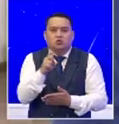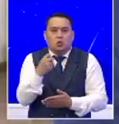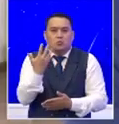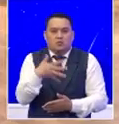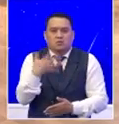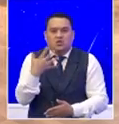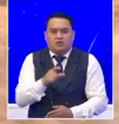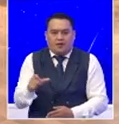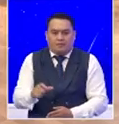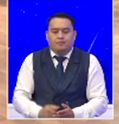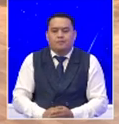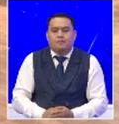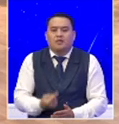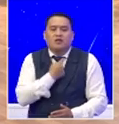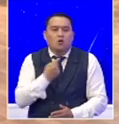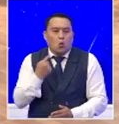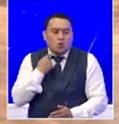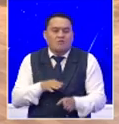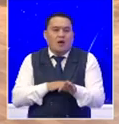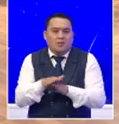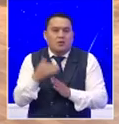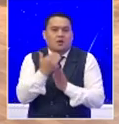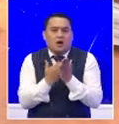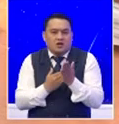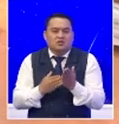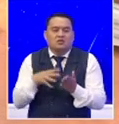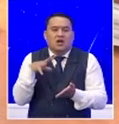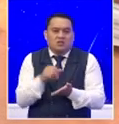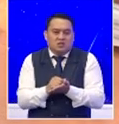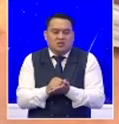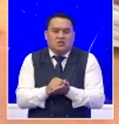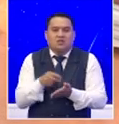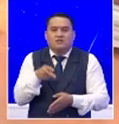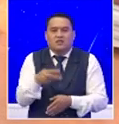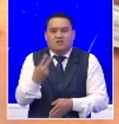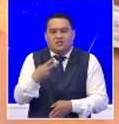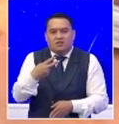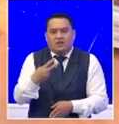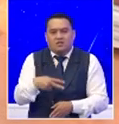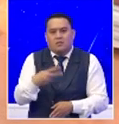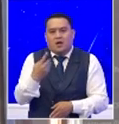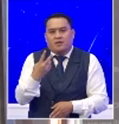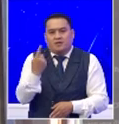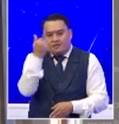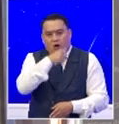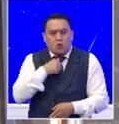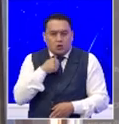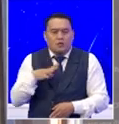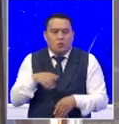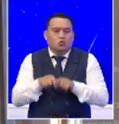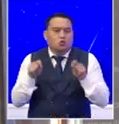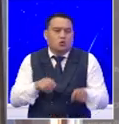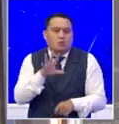155 человек. В одном только Талдыкургане на реализацию программы «Дорожная карта занятости» на 2020-2021 годы будет